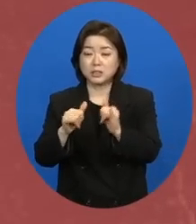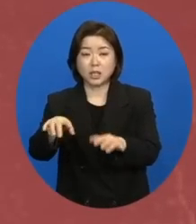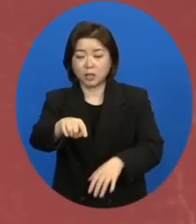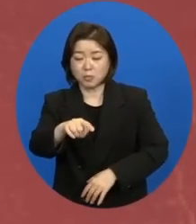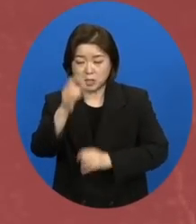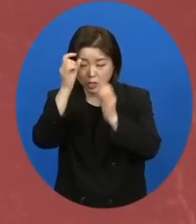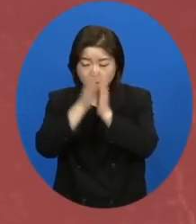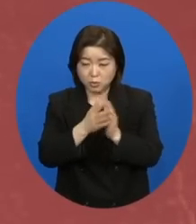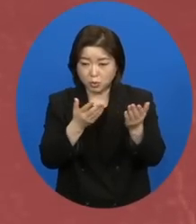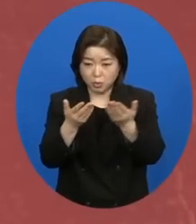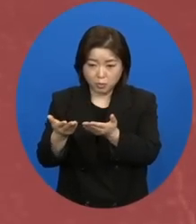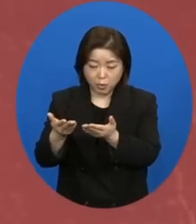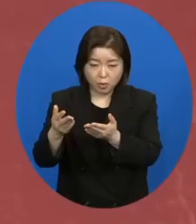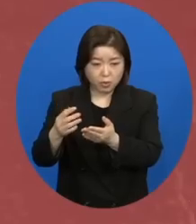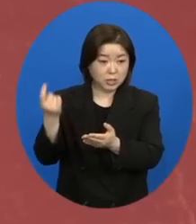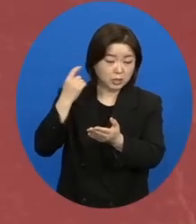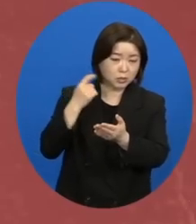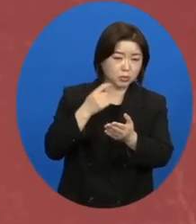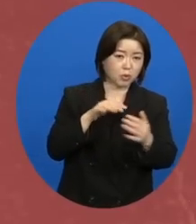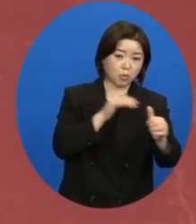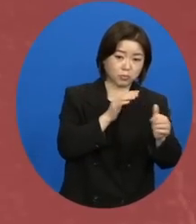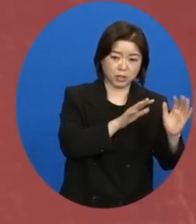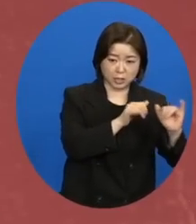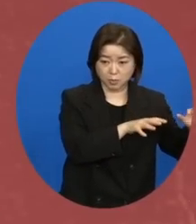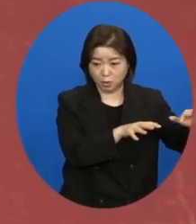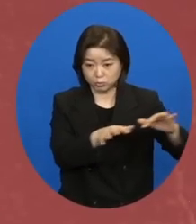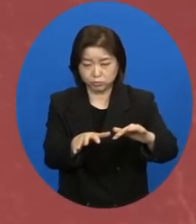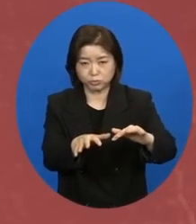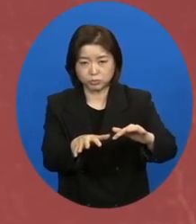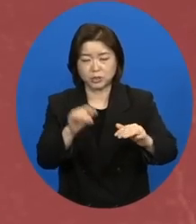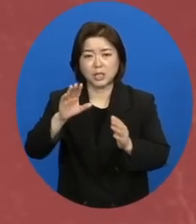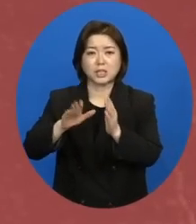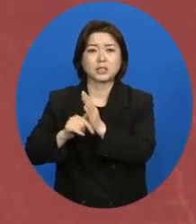사람이 왔다는 거 아닙니까? 그때 사람들이